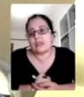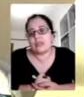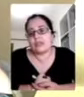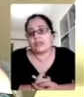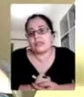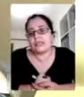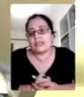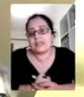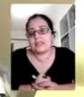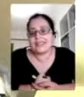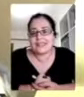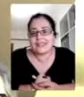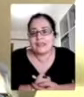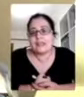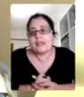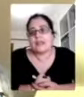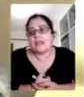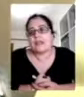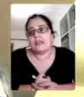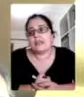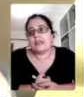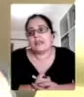gevşek doldurup ikisini de test edin.